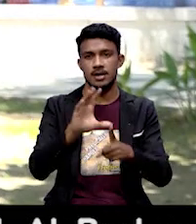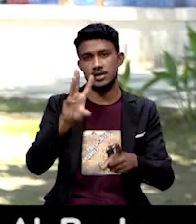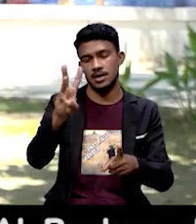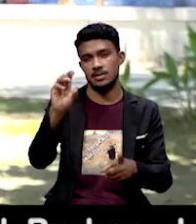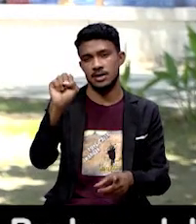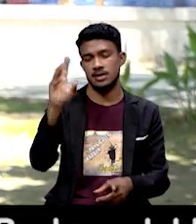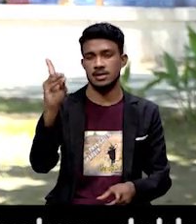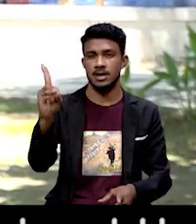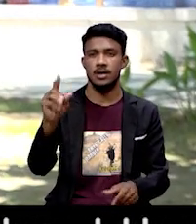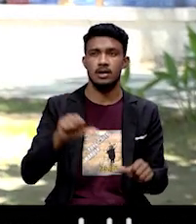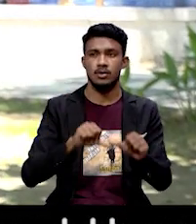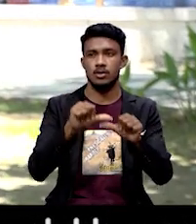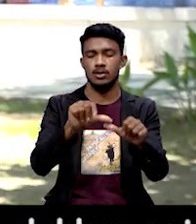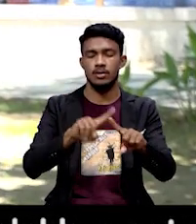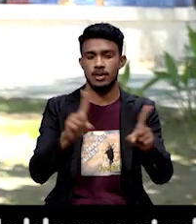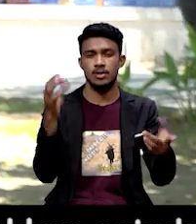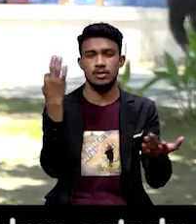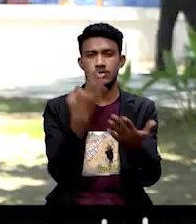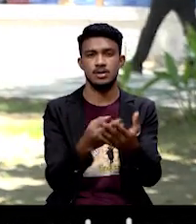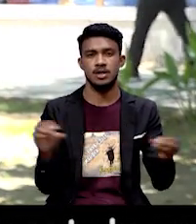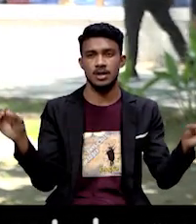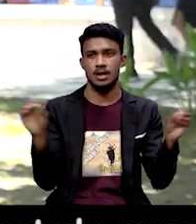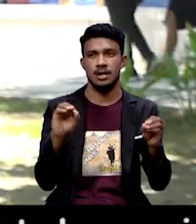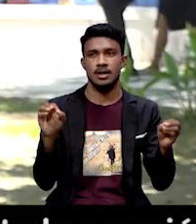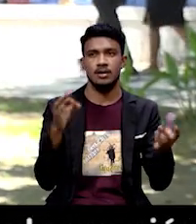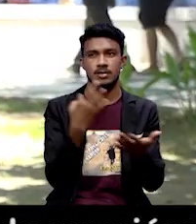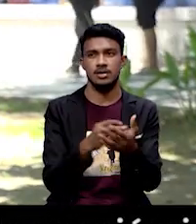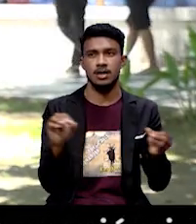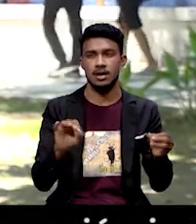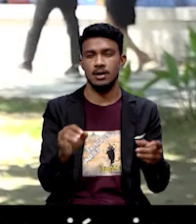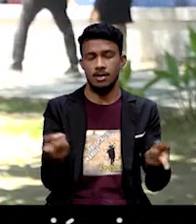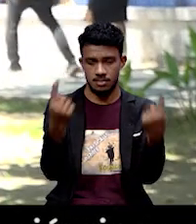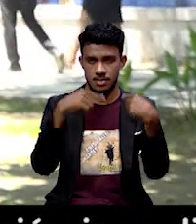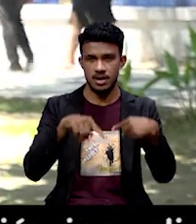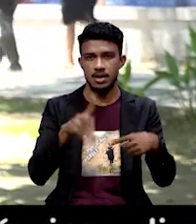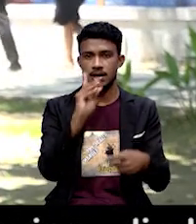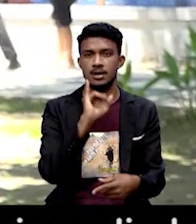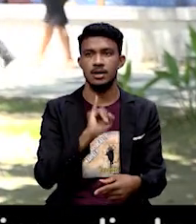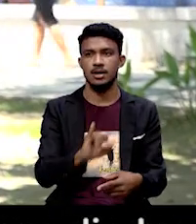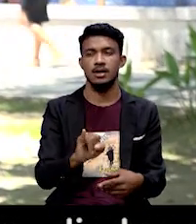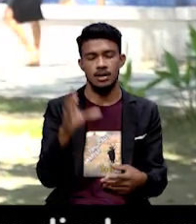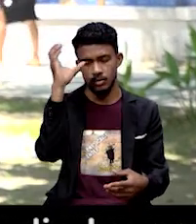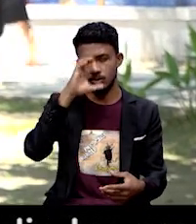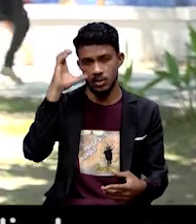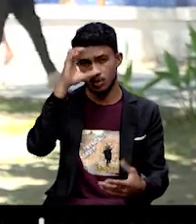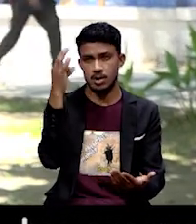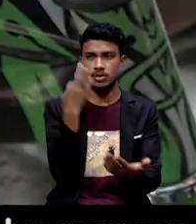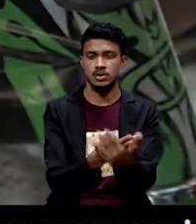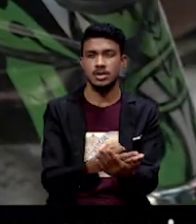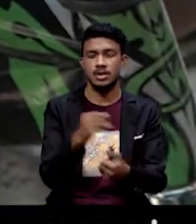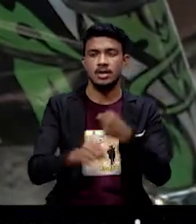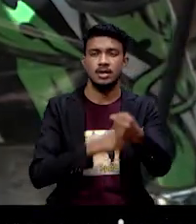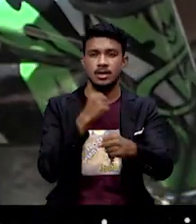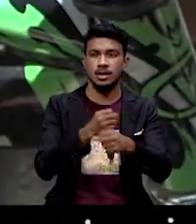Atu kontinu mas osalayan. Osalayan ma mahadil ma buka sama tinun mai sekolah